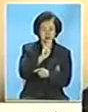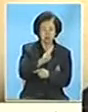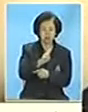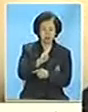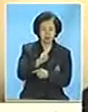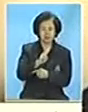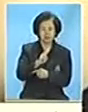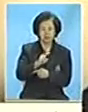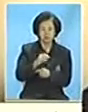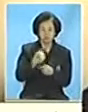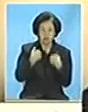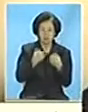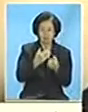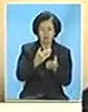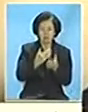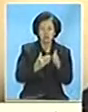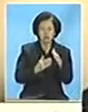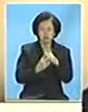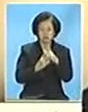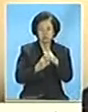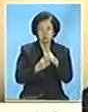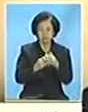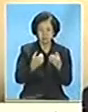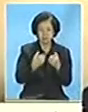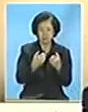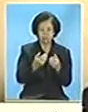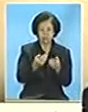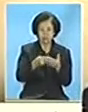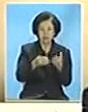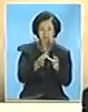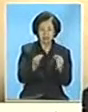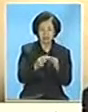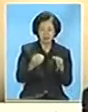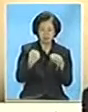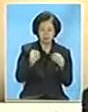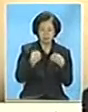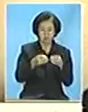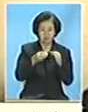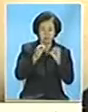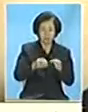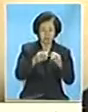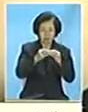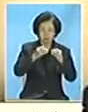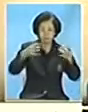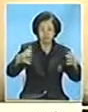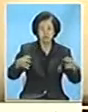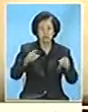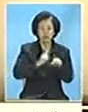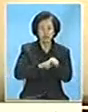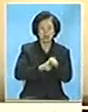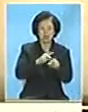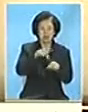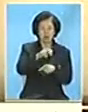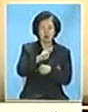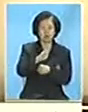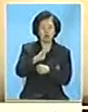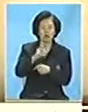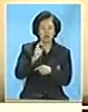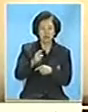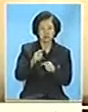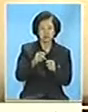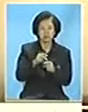ชั่วคราวเฉพาะกรณีและมีมติให้ขยายเวลาการพิจารณาร่างพระราชบัญญัติดังกล่าวออกเป็นกรณีพิเศ